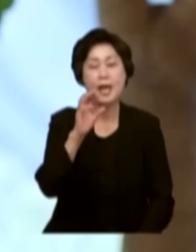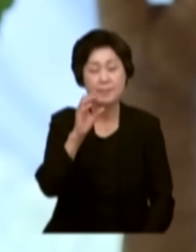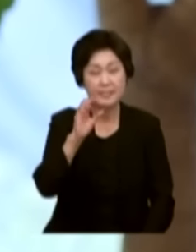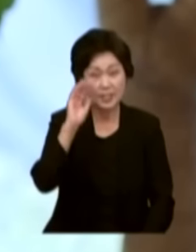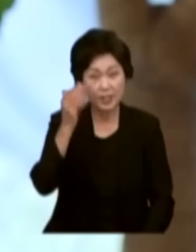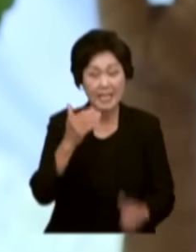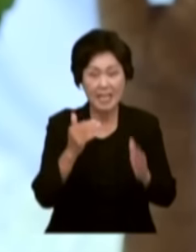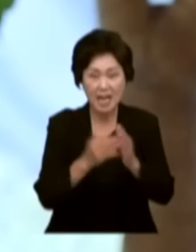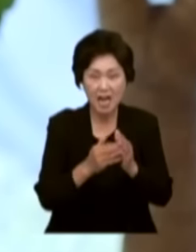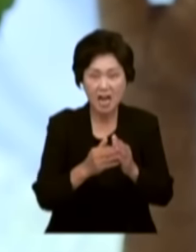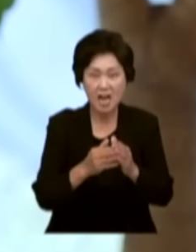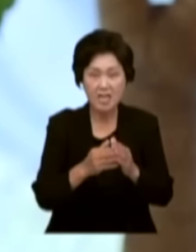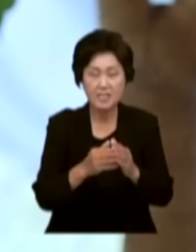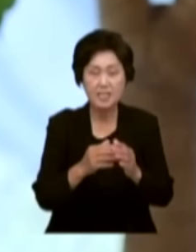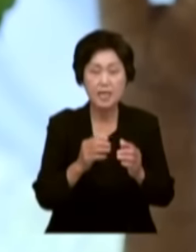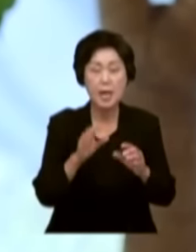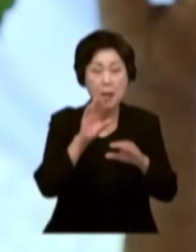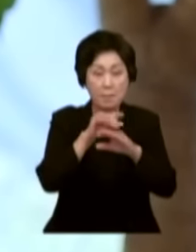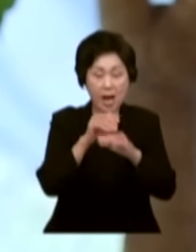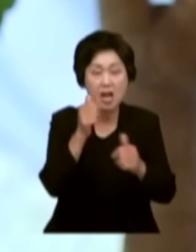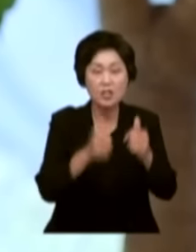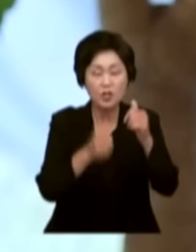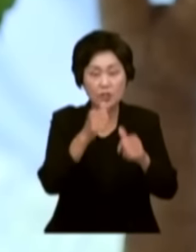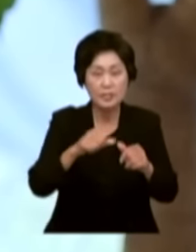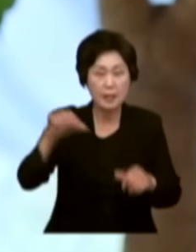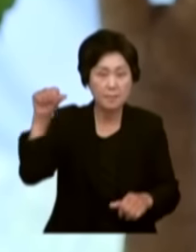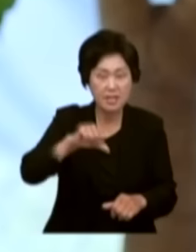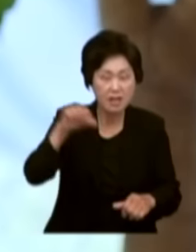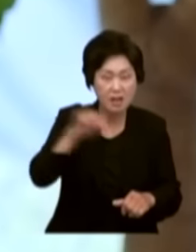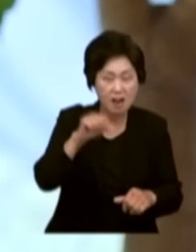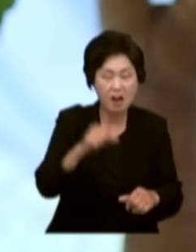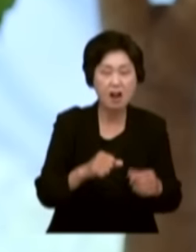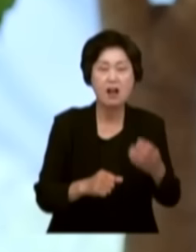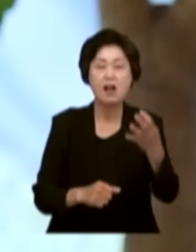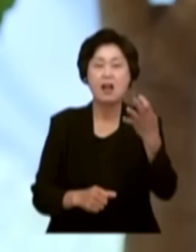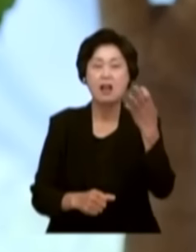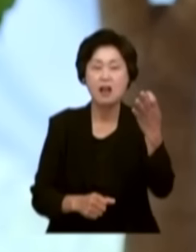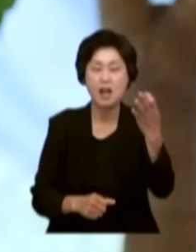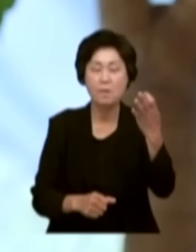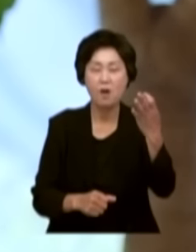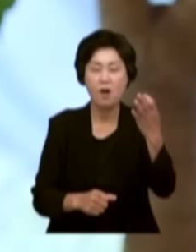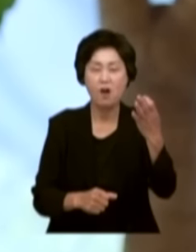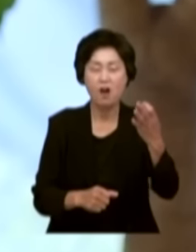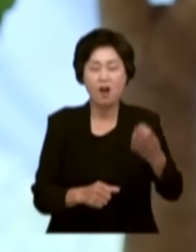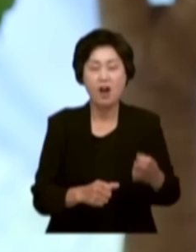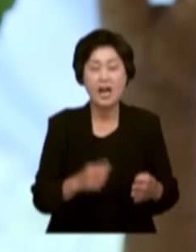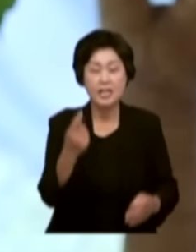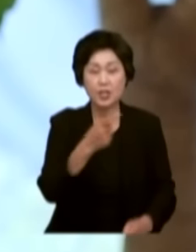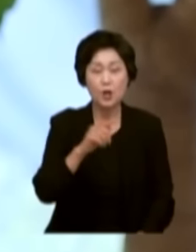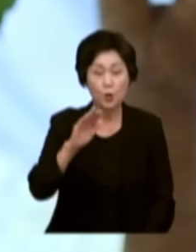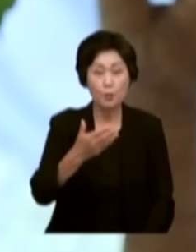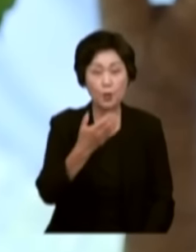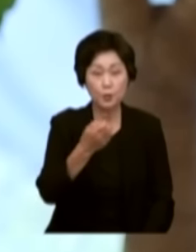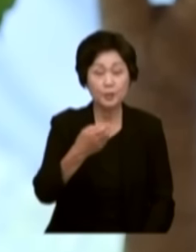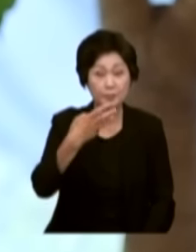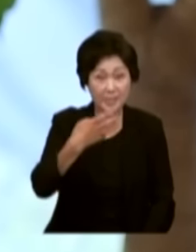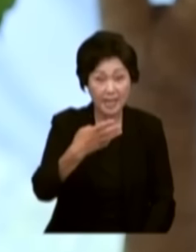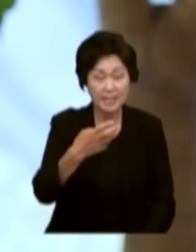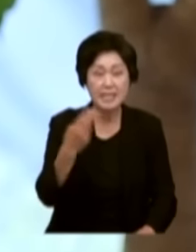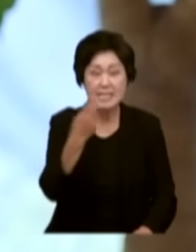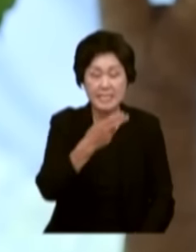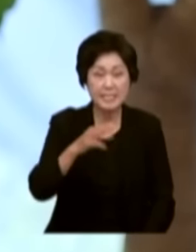되기까지 14번이나 방송국 시험에 낙방한 스토리가 유명한데요. 14번? 아, 결국 1994년